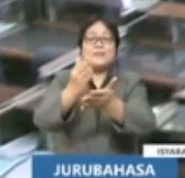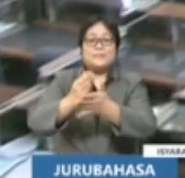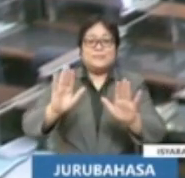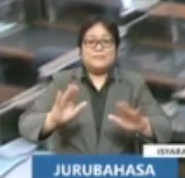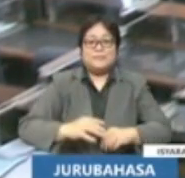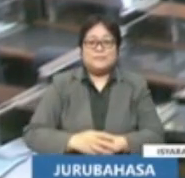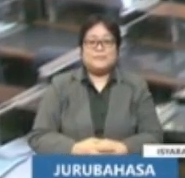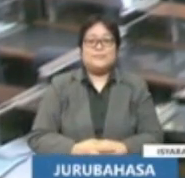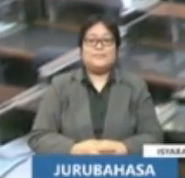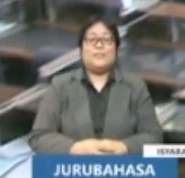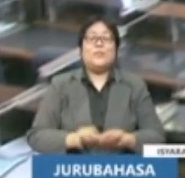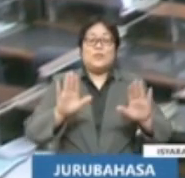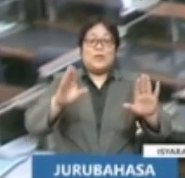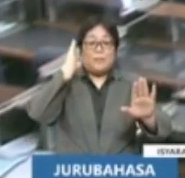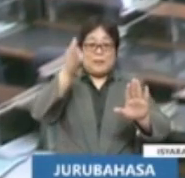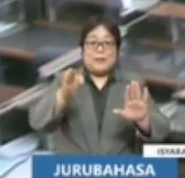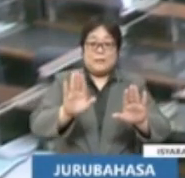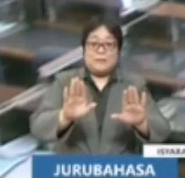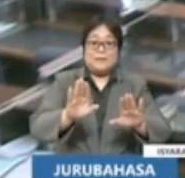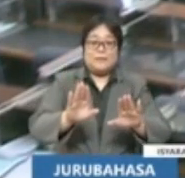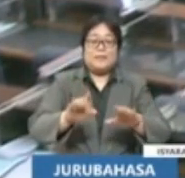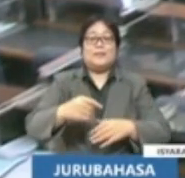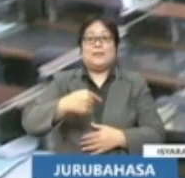saya. Okey, Baling.